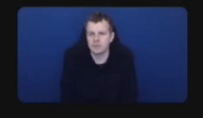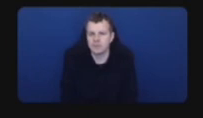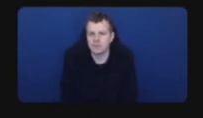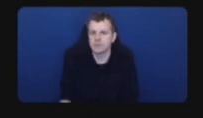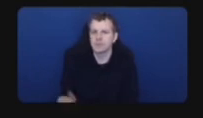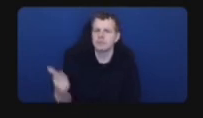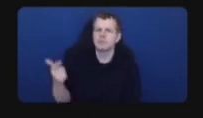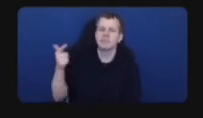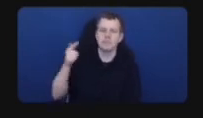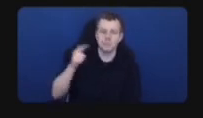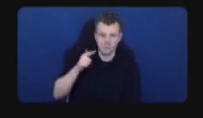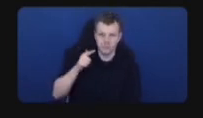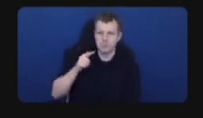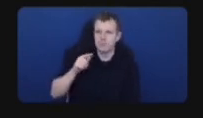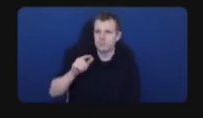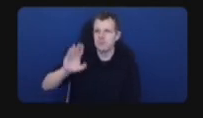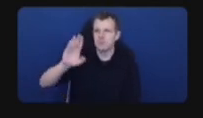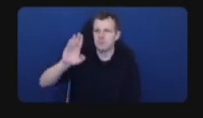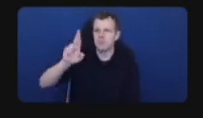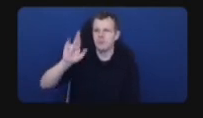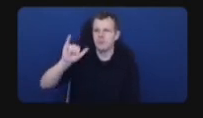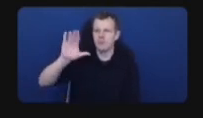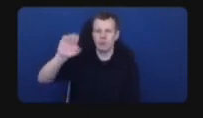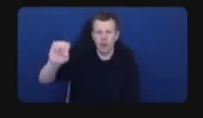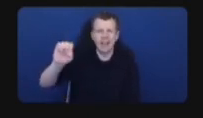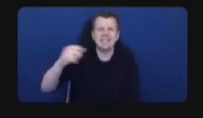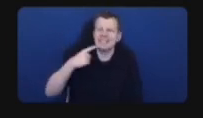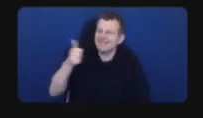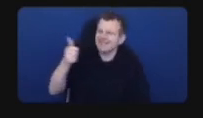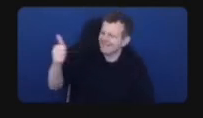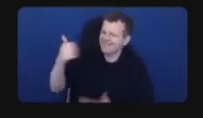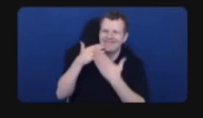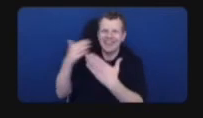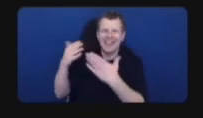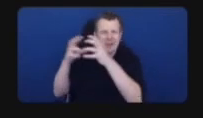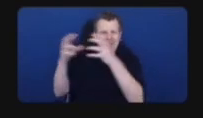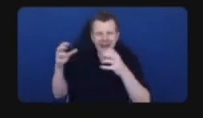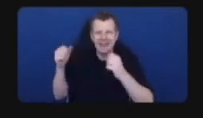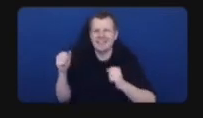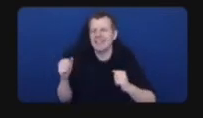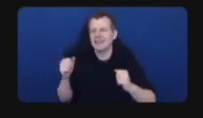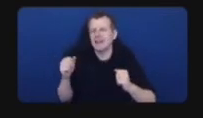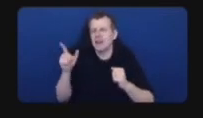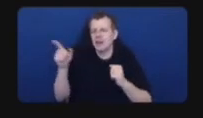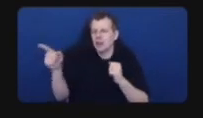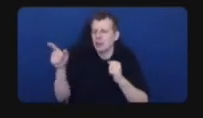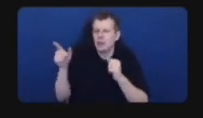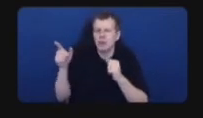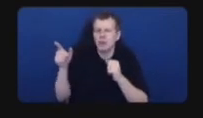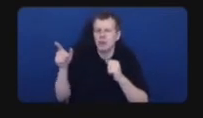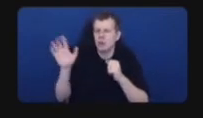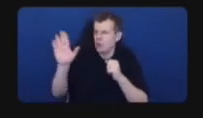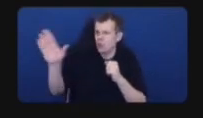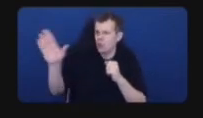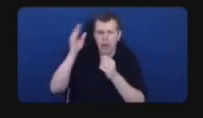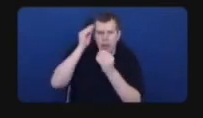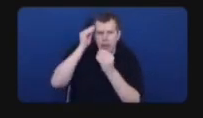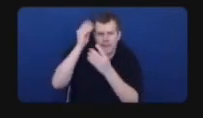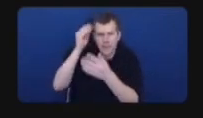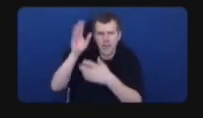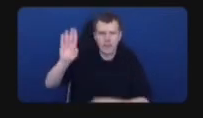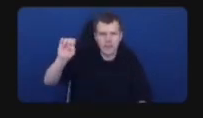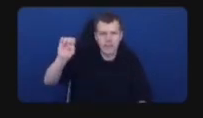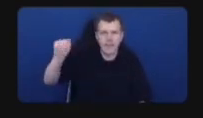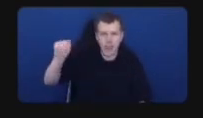Excellent, thank you so much, and really appreciate the. 非常感谢。 The information that you presented, Becca, and